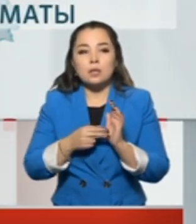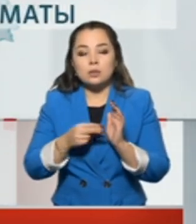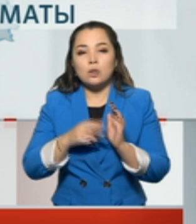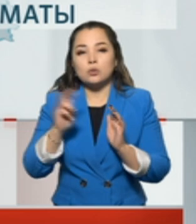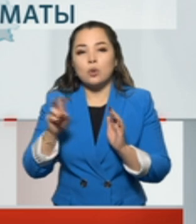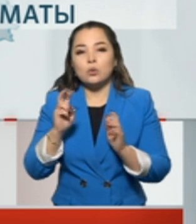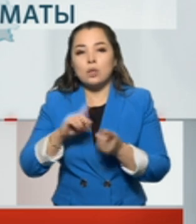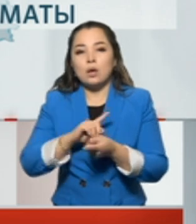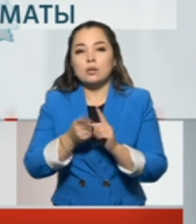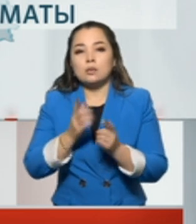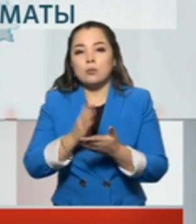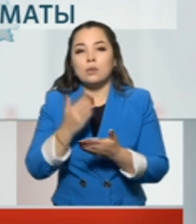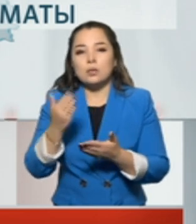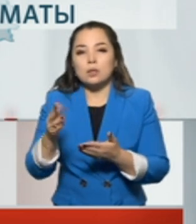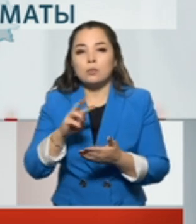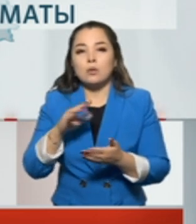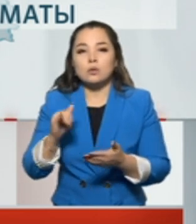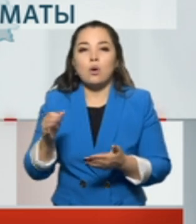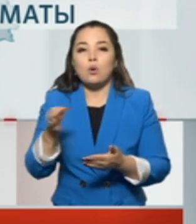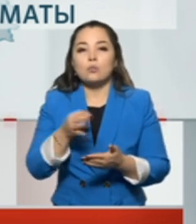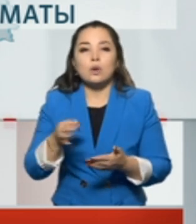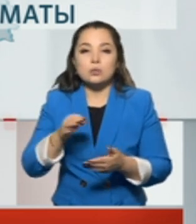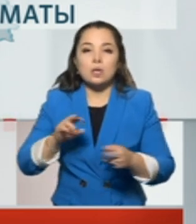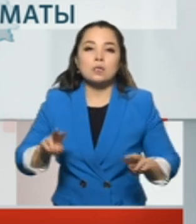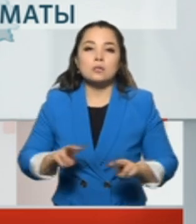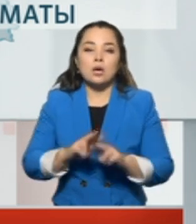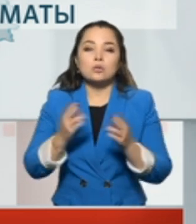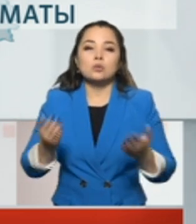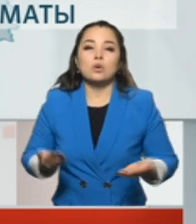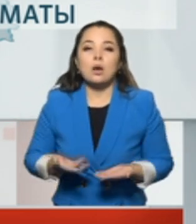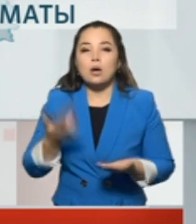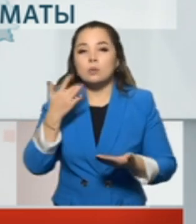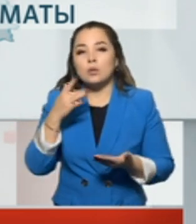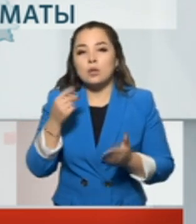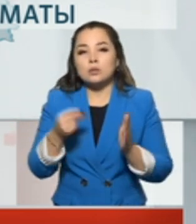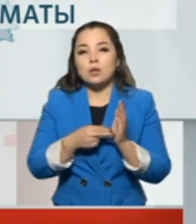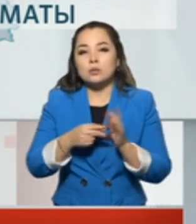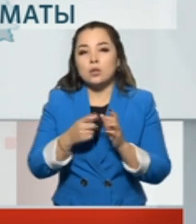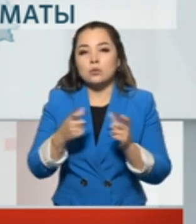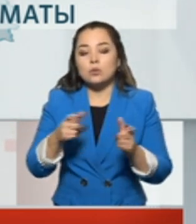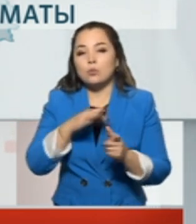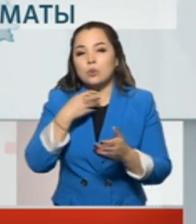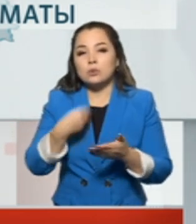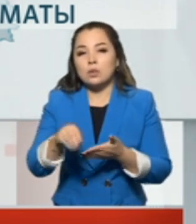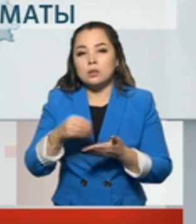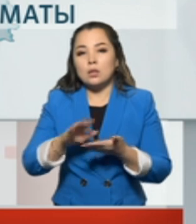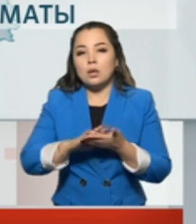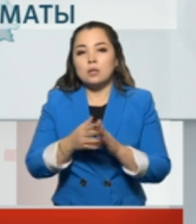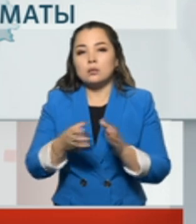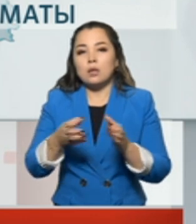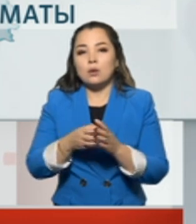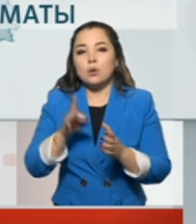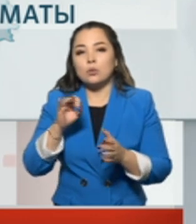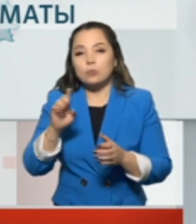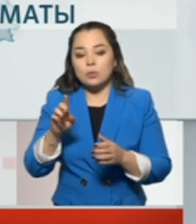долларға айырбастаған. Маңғыстау облысы мен Астана тұрғындары да Америка валютасын көптеп сатып алғандардың қатарында. Ал